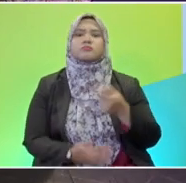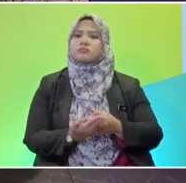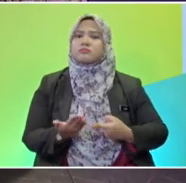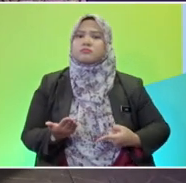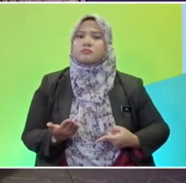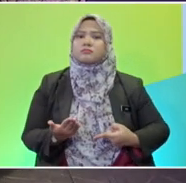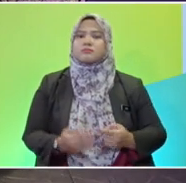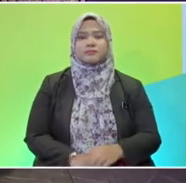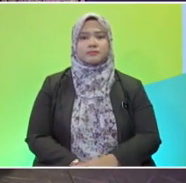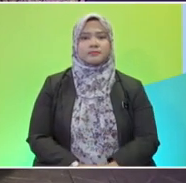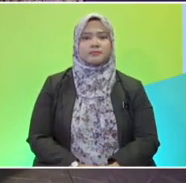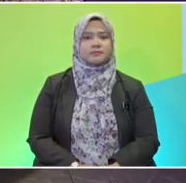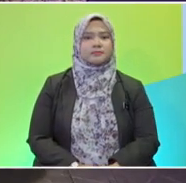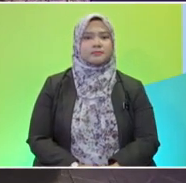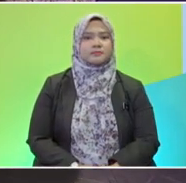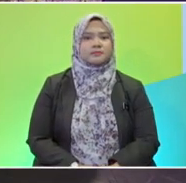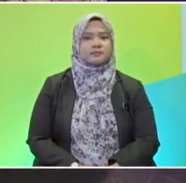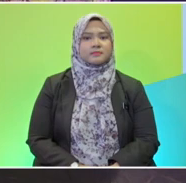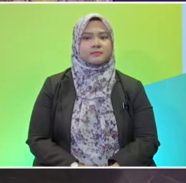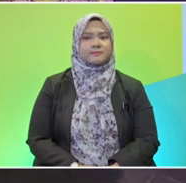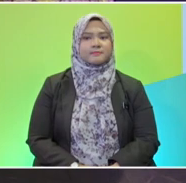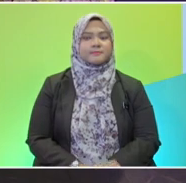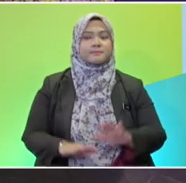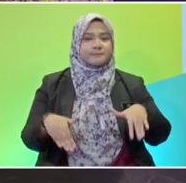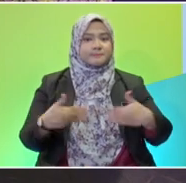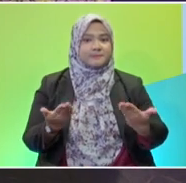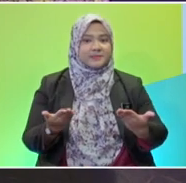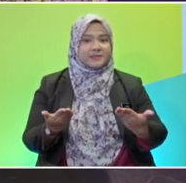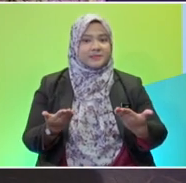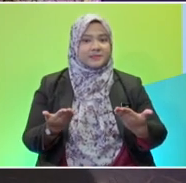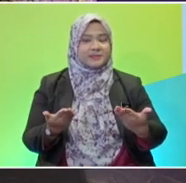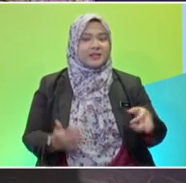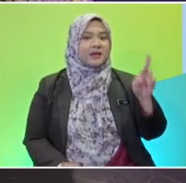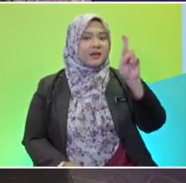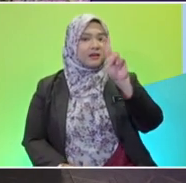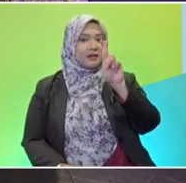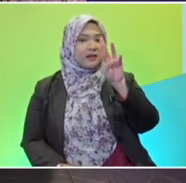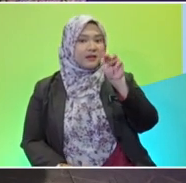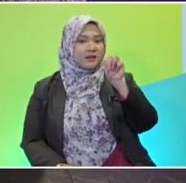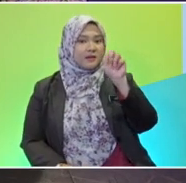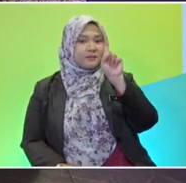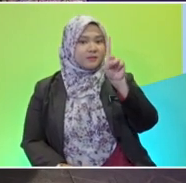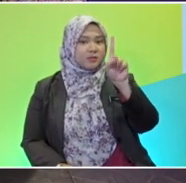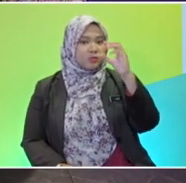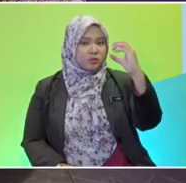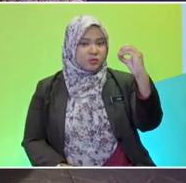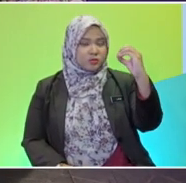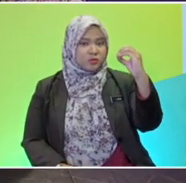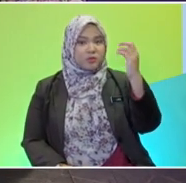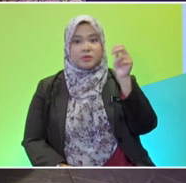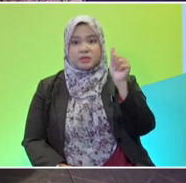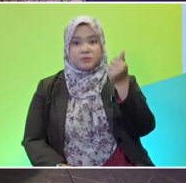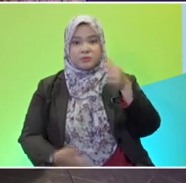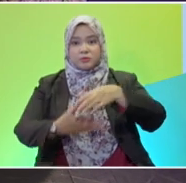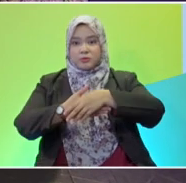Oke simbolnya ditulis sebagai arm 10 oke di situ diberi contoh Yen